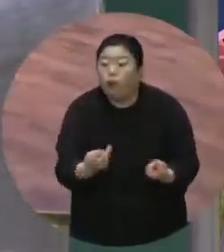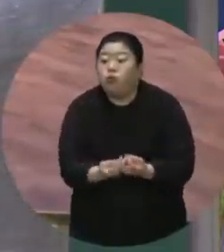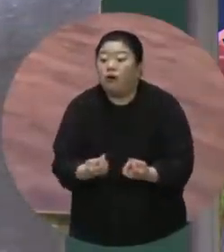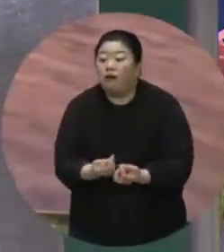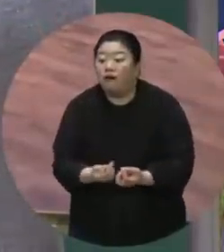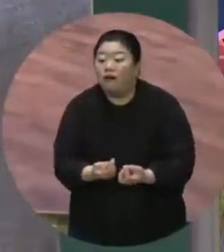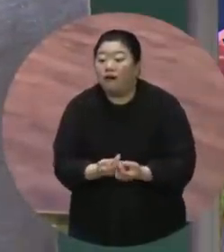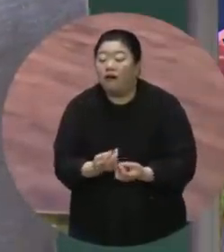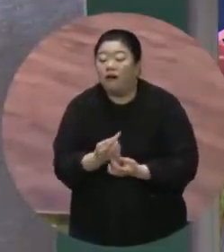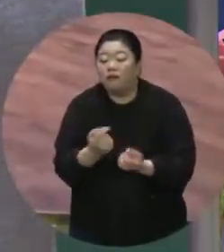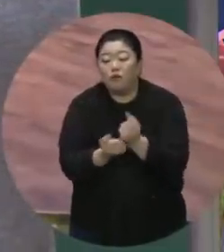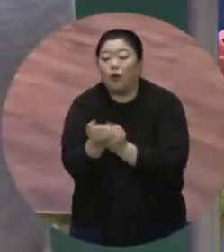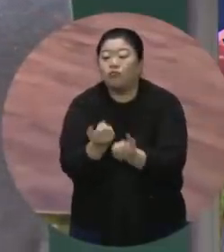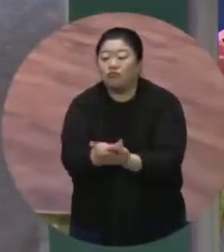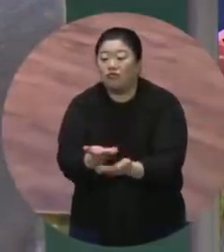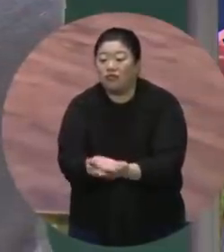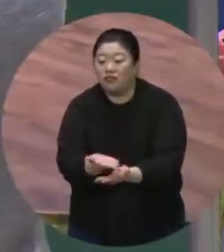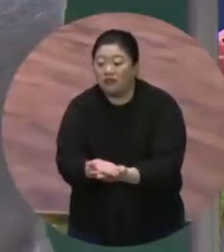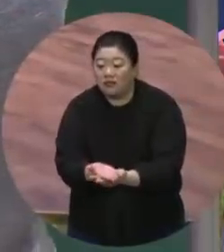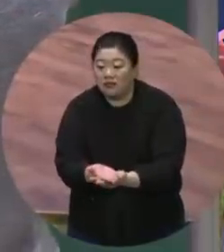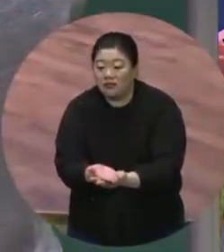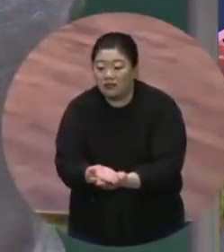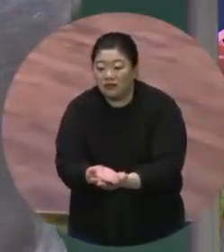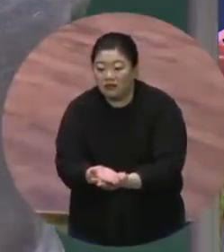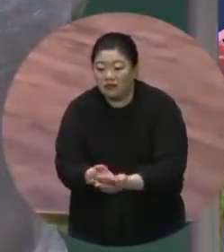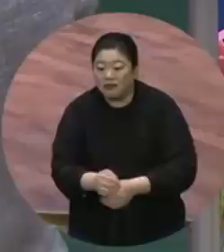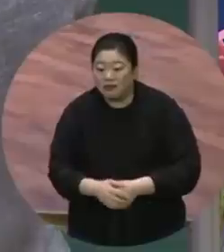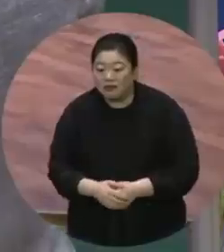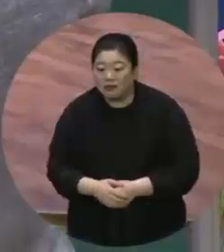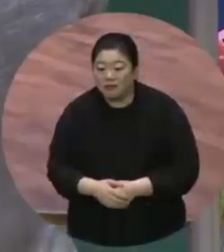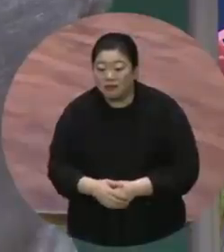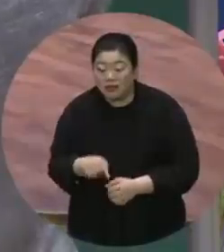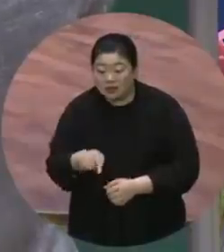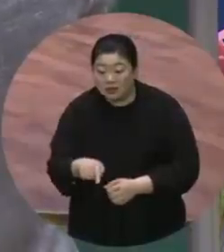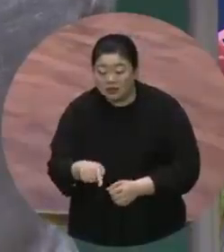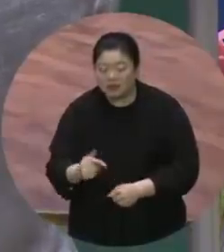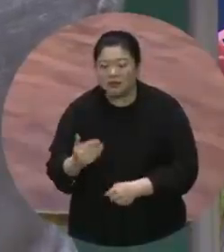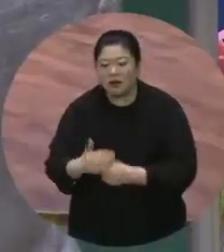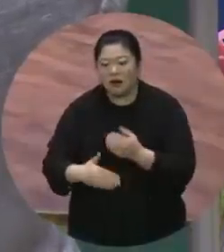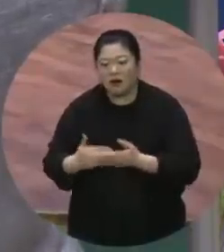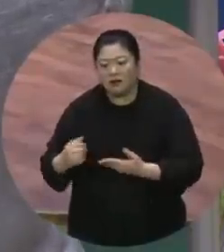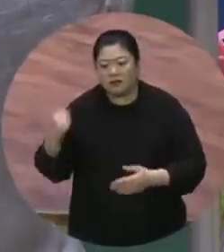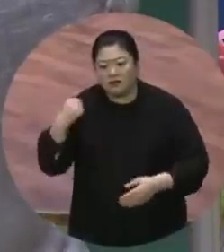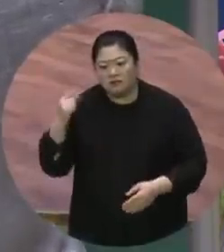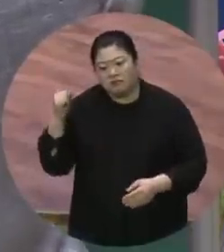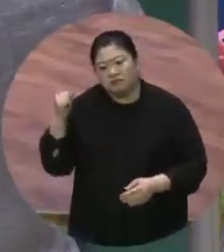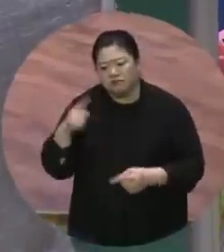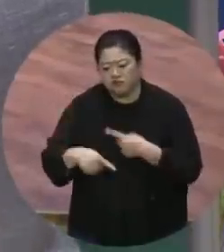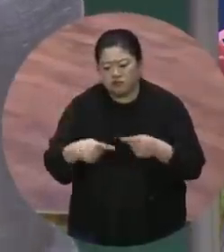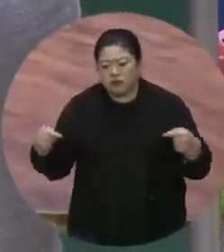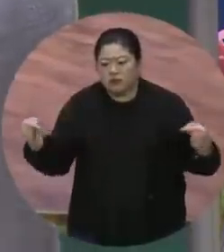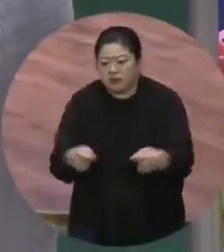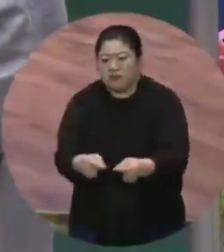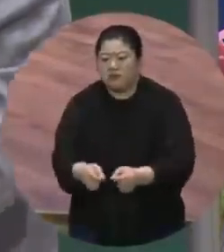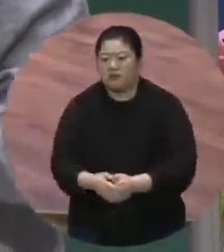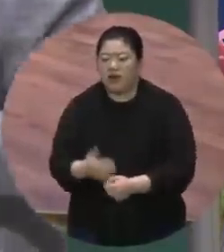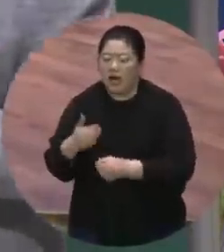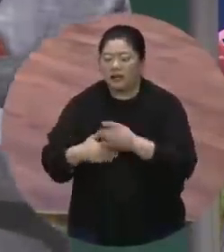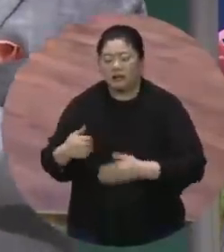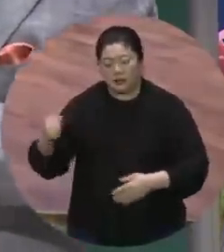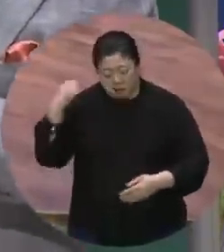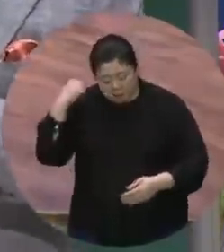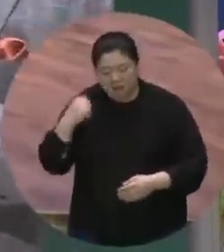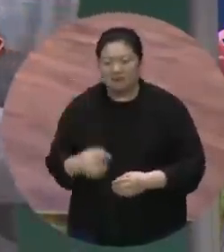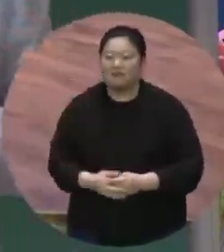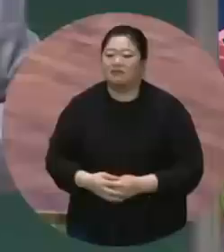지금 이거 한마디로 말하면요, 하나님이 하셨다. 이 말하고 있는 거요. 이거 사람이 할 수 없는